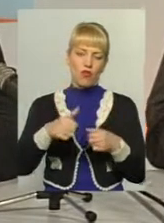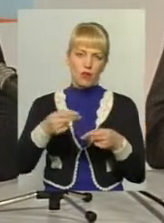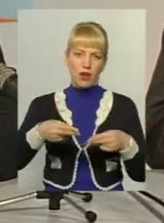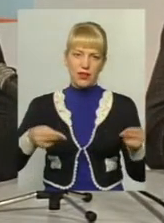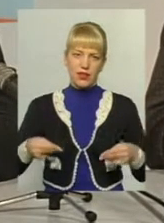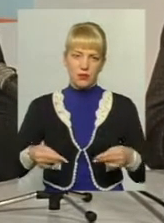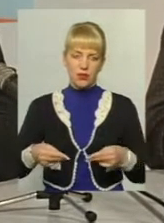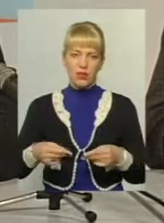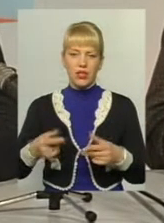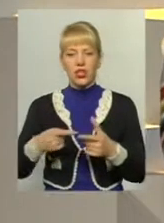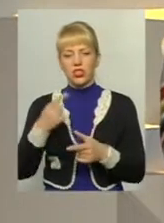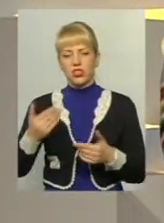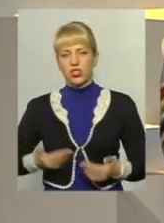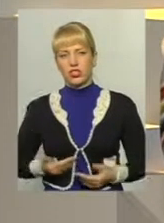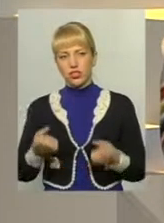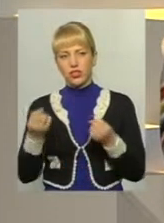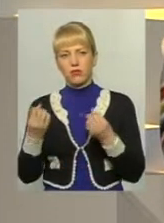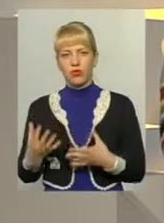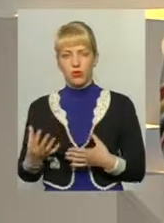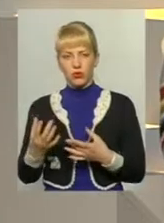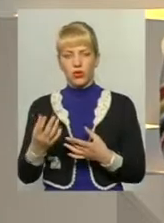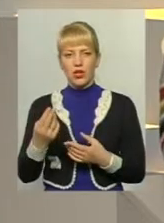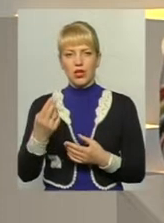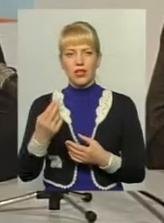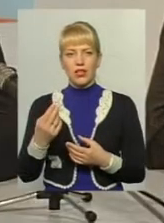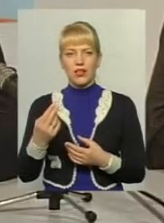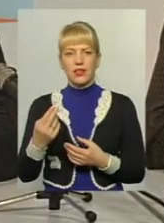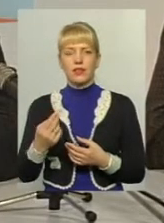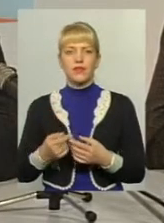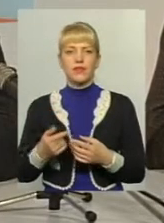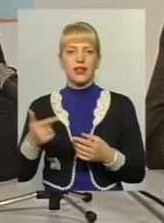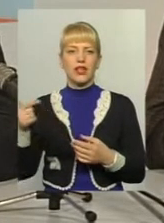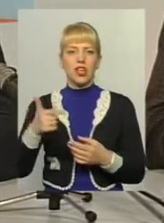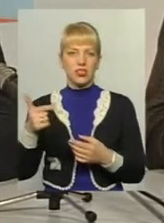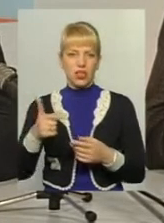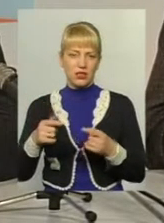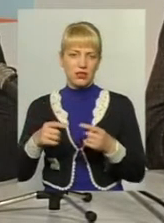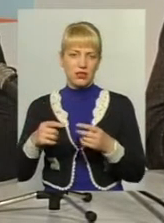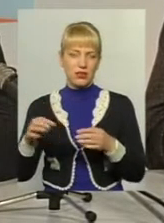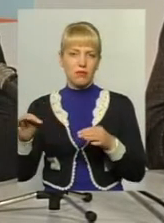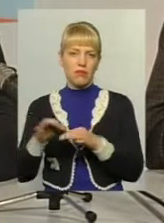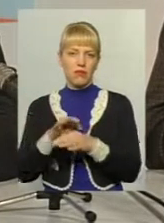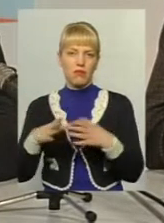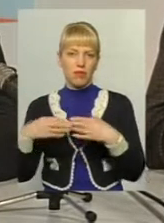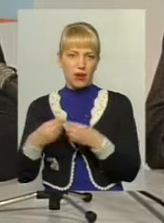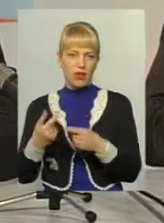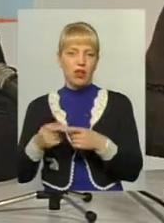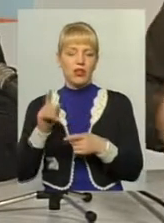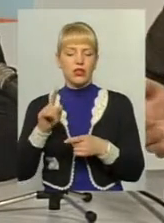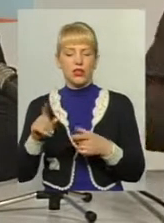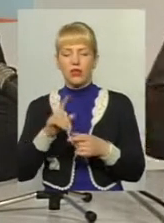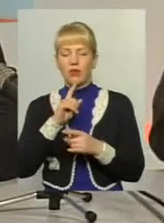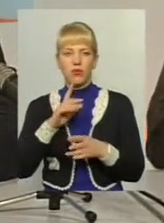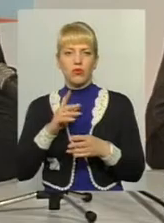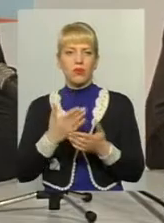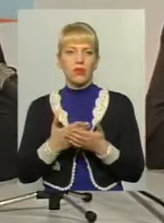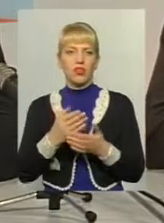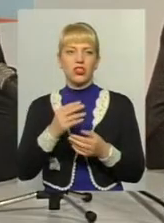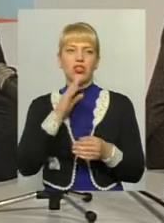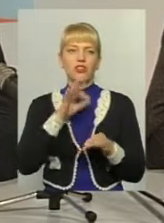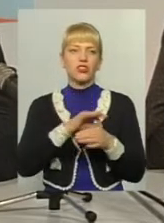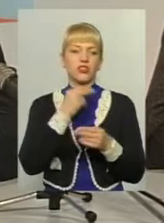не вступити, а створити ОСББ. Це по аналогії я провожу, як от є сім'я,